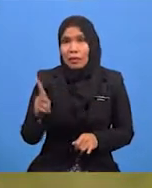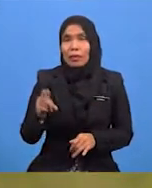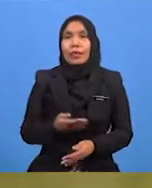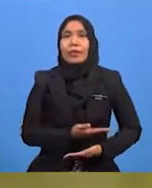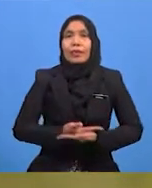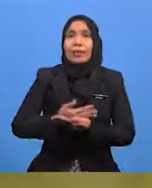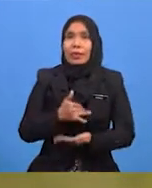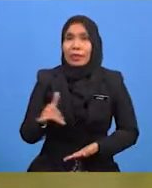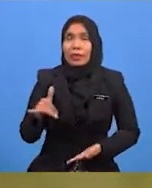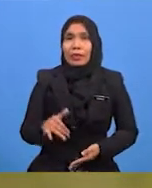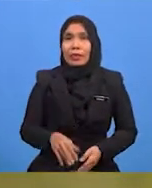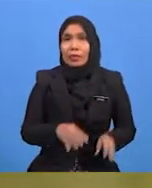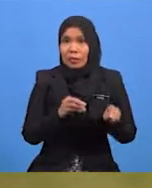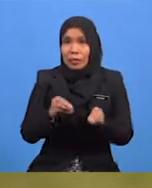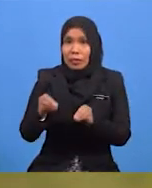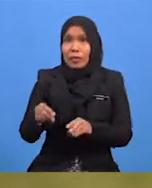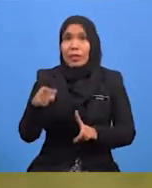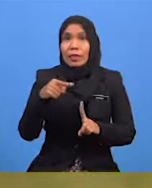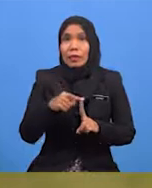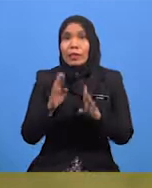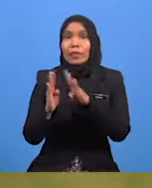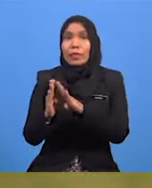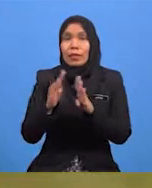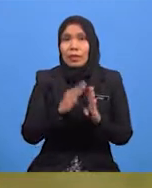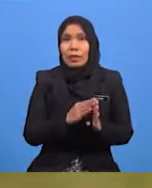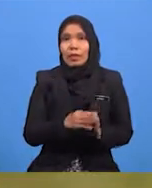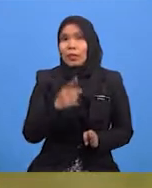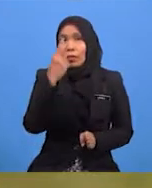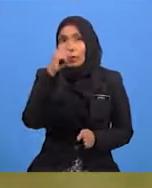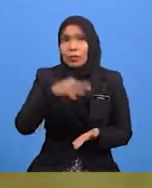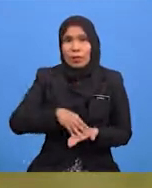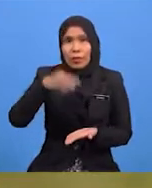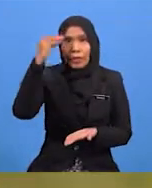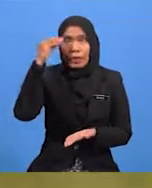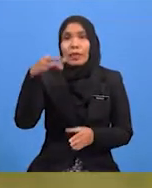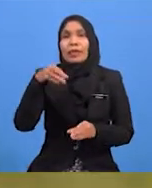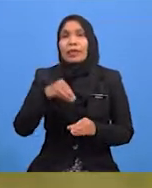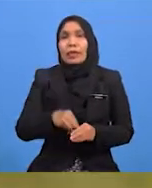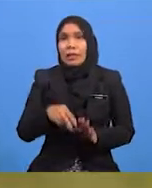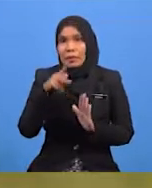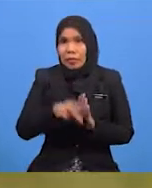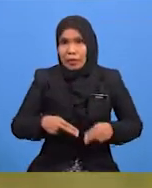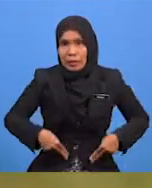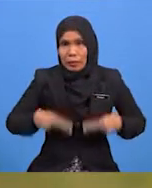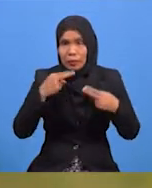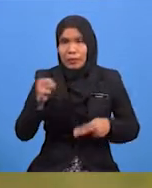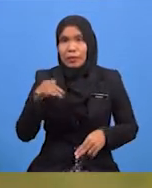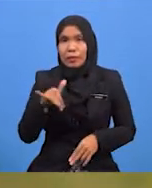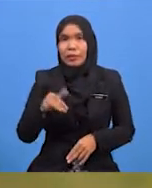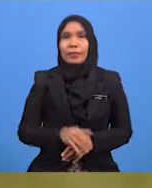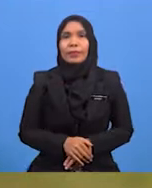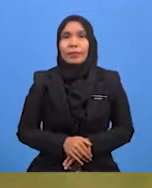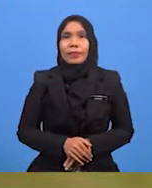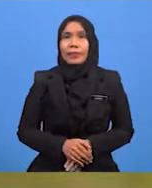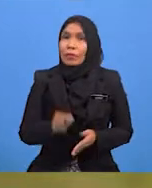bandar untuk menimba pengalaman baru dalam kehidupannya. Hal ini demikian